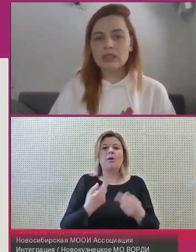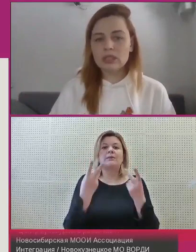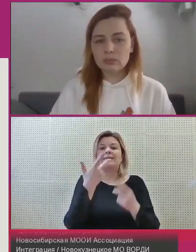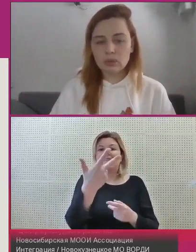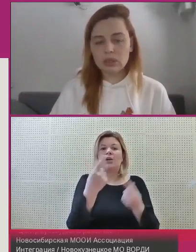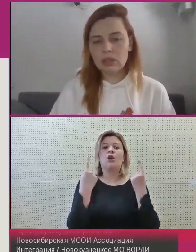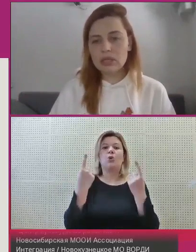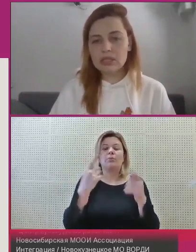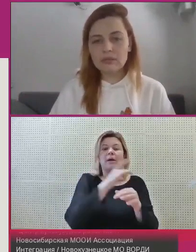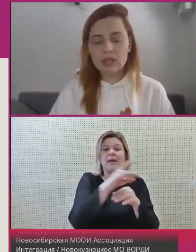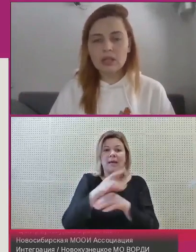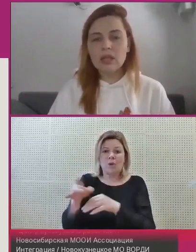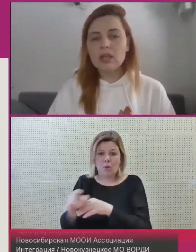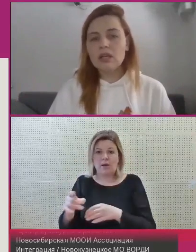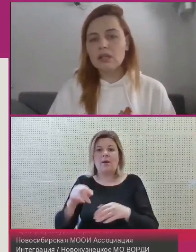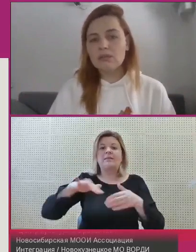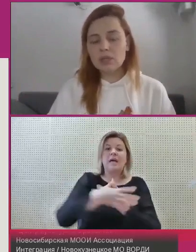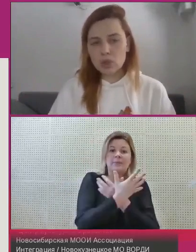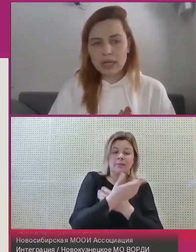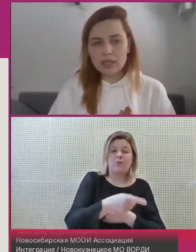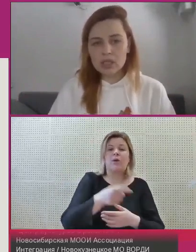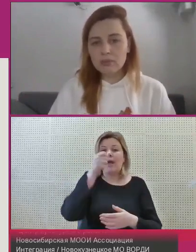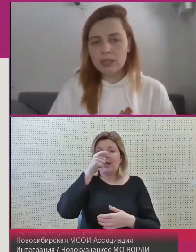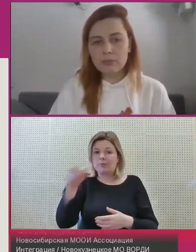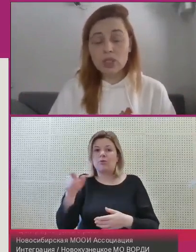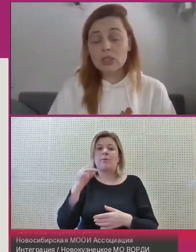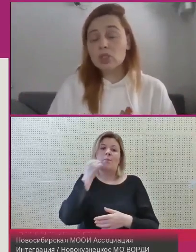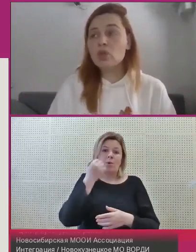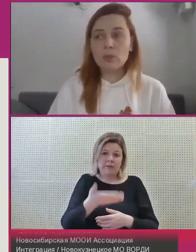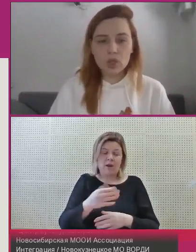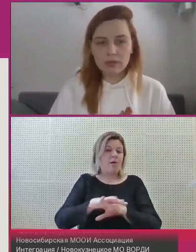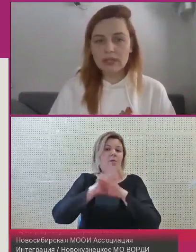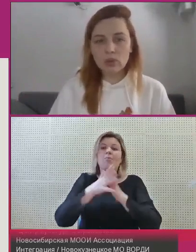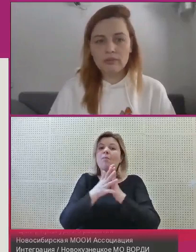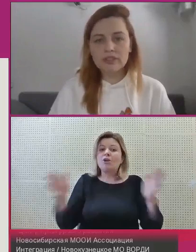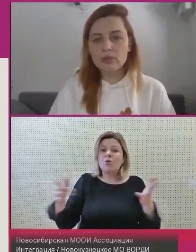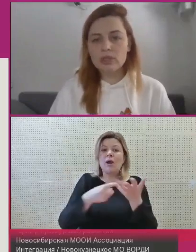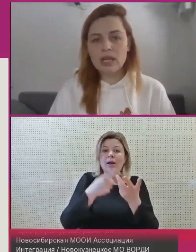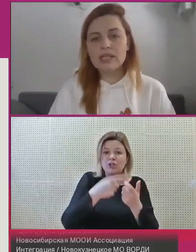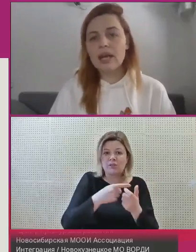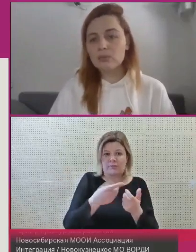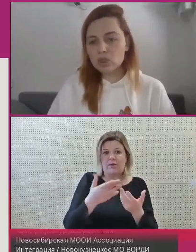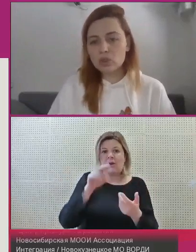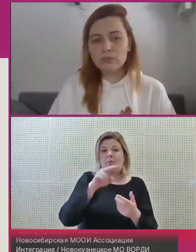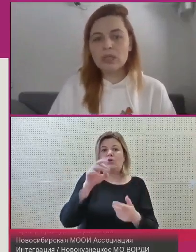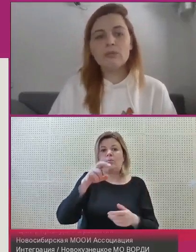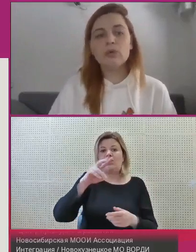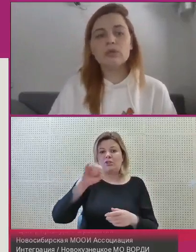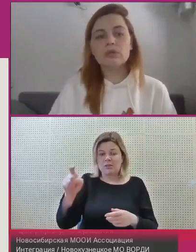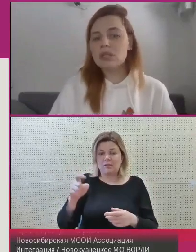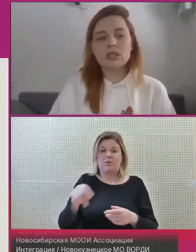Санкт-Петербург, Екатеринбург и Москва, большое количество подопечных, еще больше волонтеров, все люди разные, а работа с